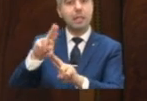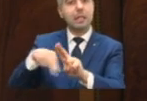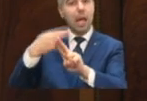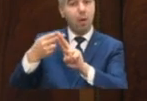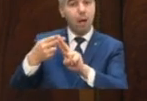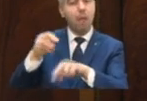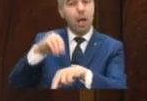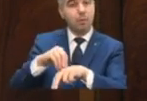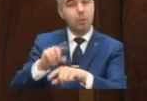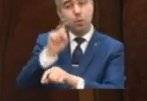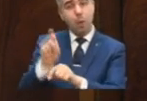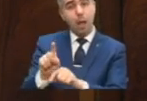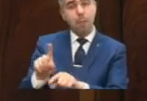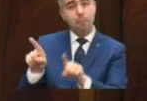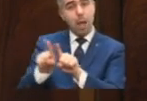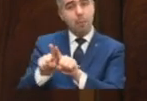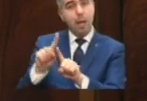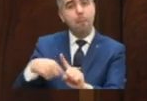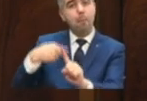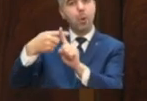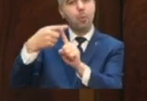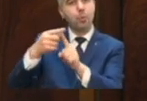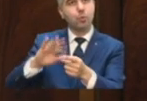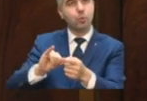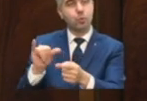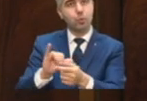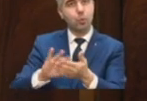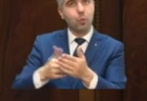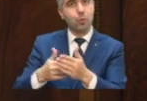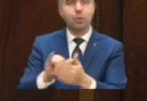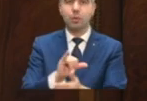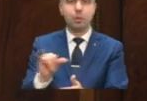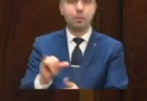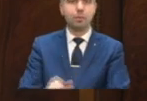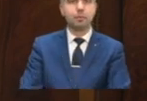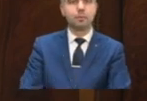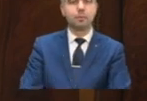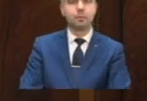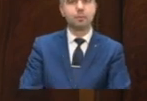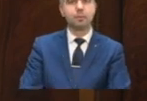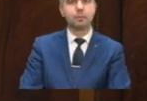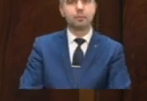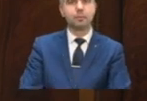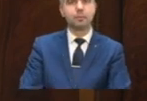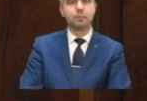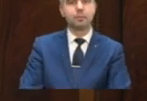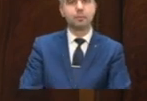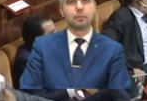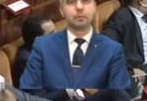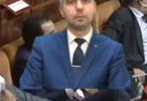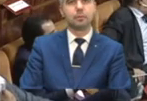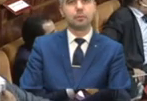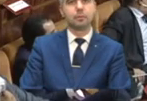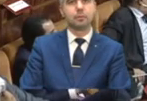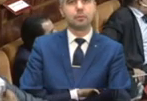ديال القيمه المضافه. نعم السيد النائب المحترم، السيد النائب المحترم،